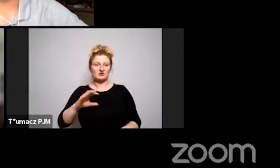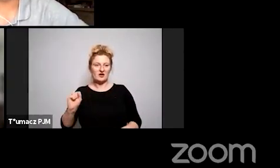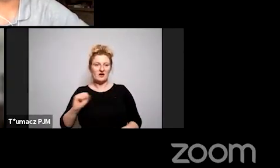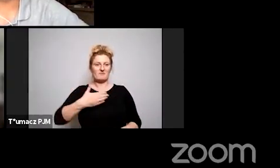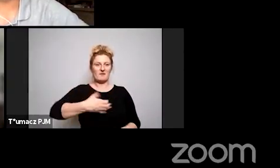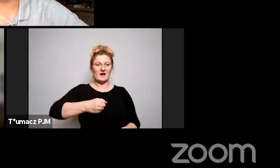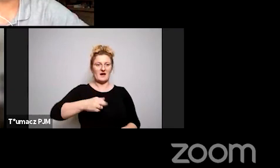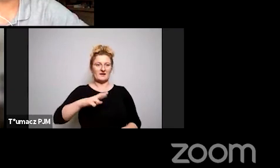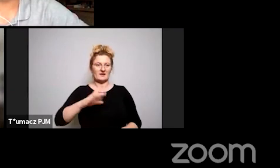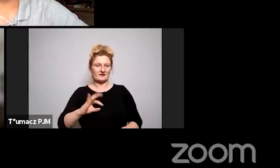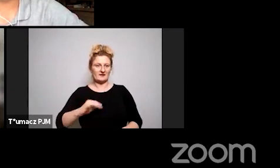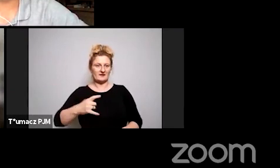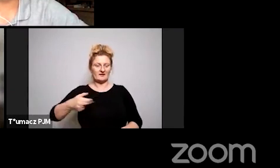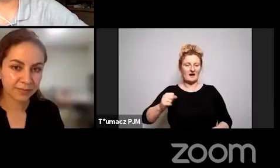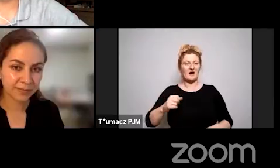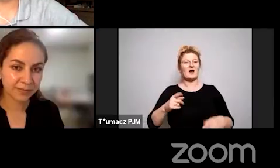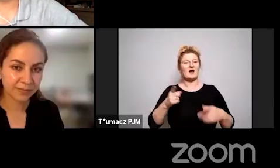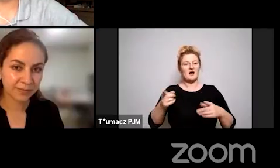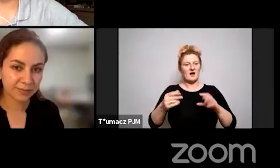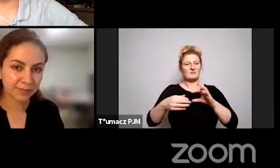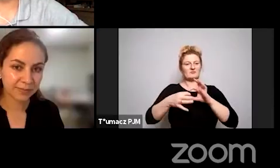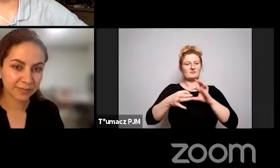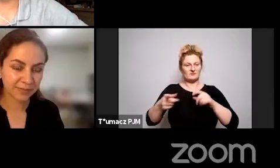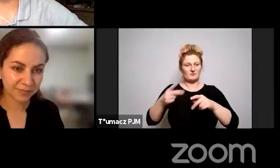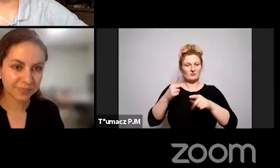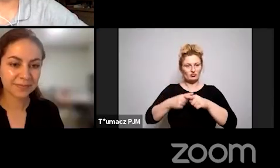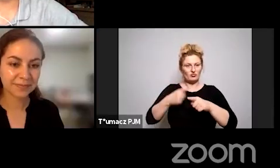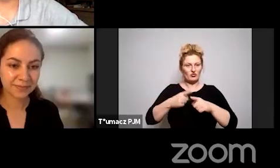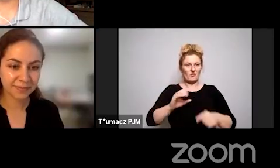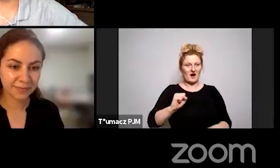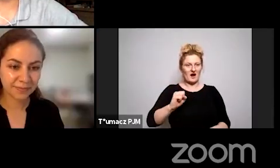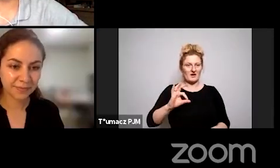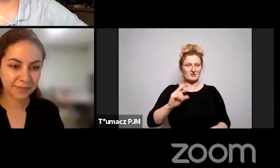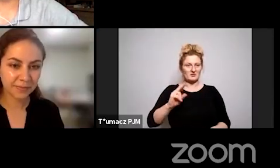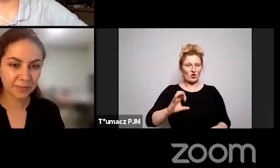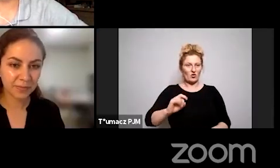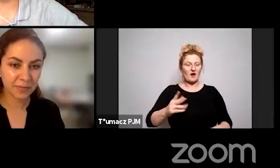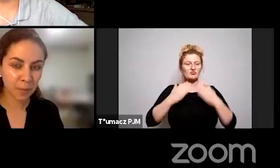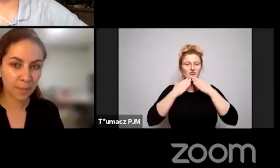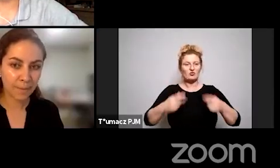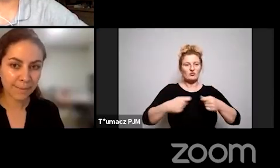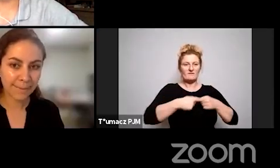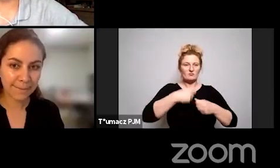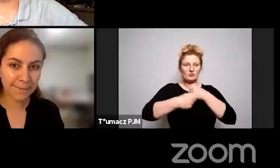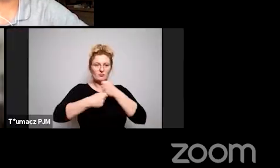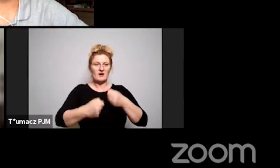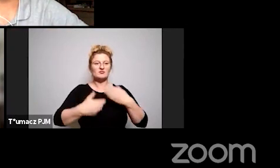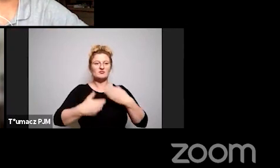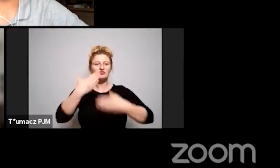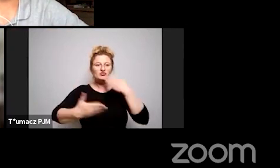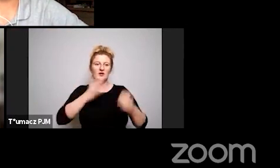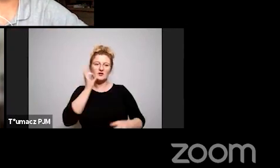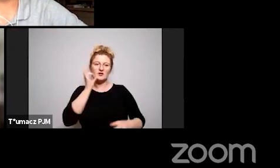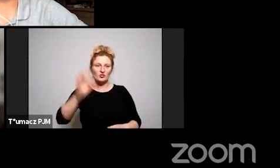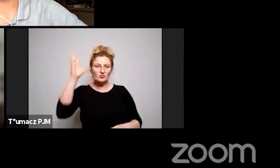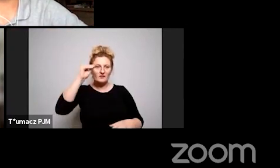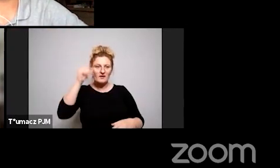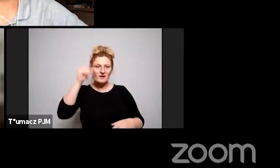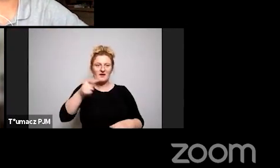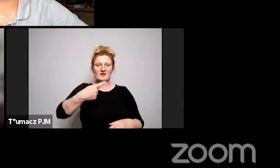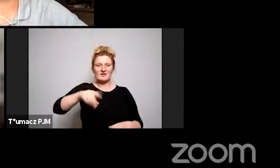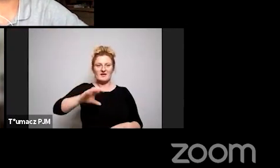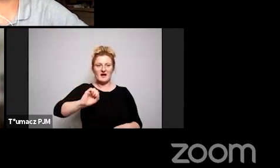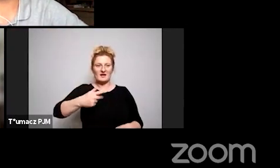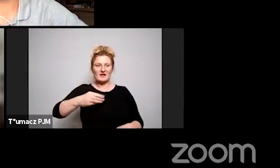jako załoga Ashoki. Dzięki za współpracę. Życzę wszystkim dobrego wieczoru, Tobie, Daniela,